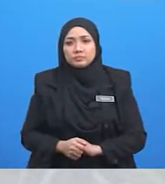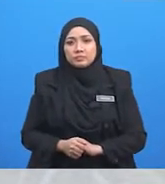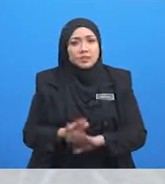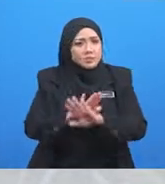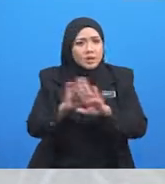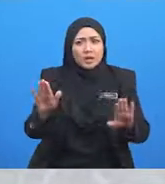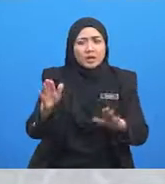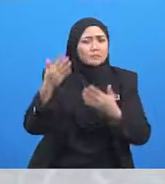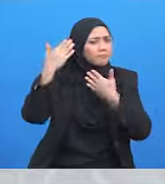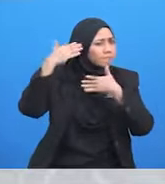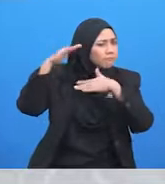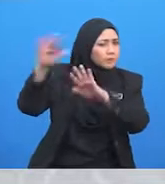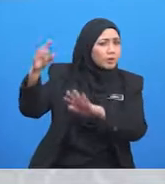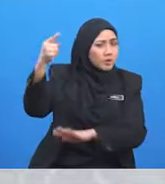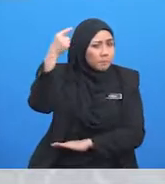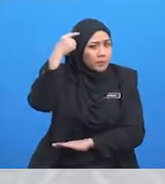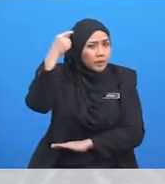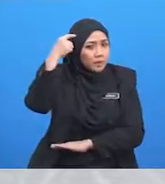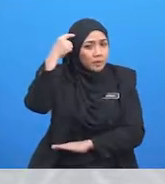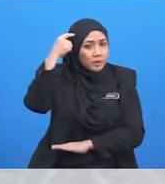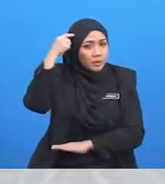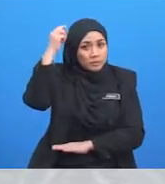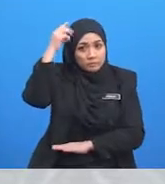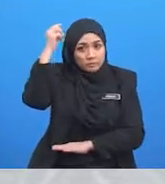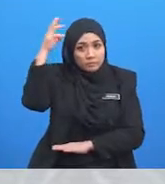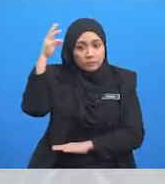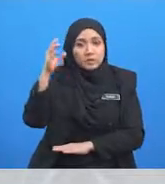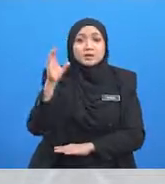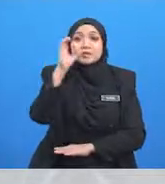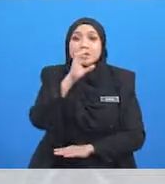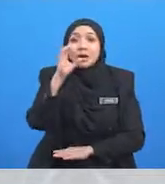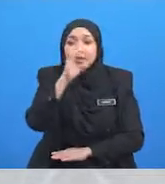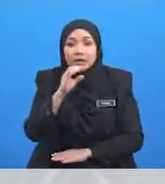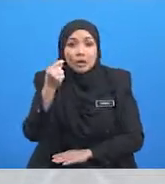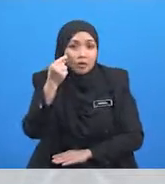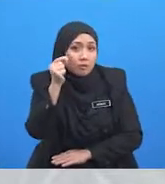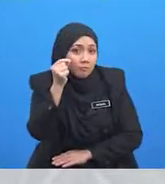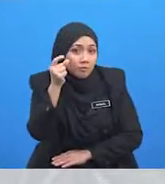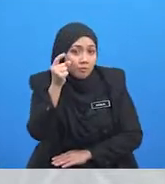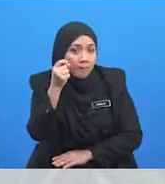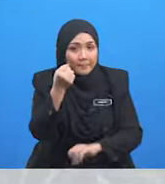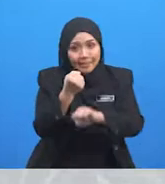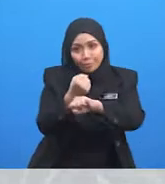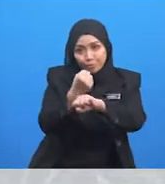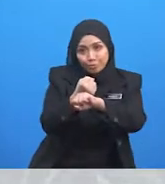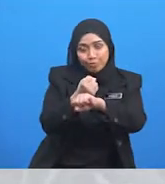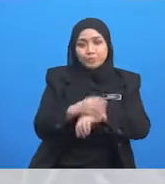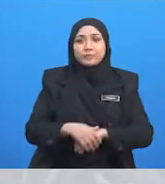Jangan dibiar kepala berkutu, carilah ubat jerawat batu.